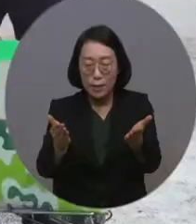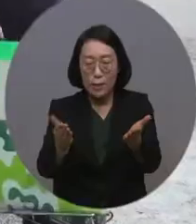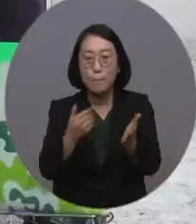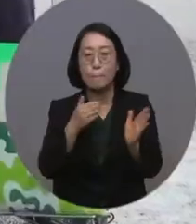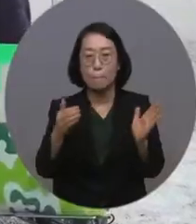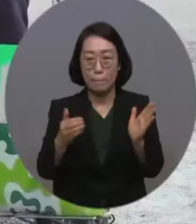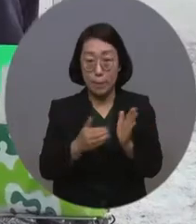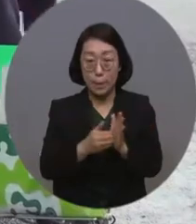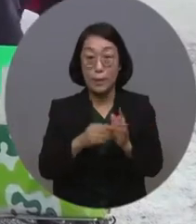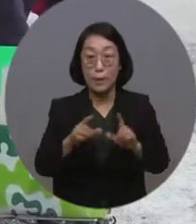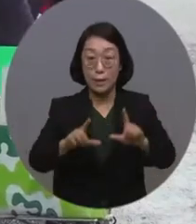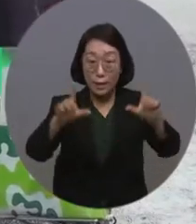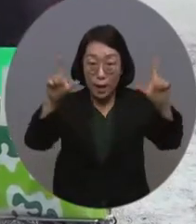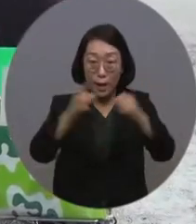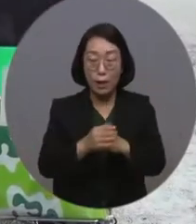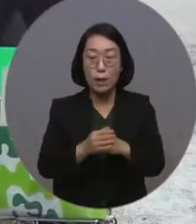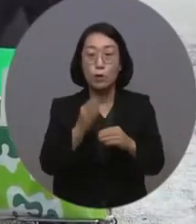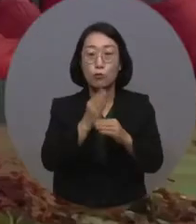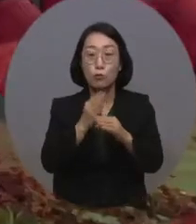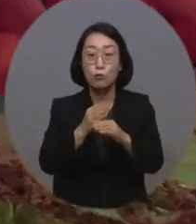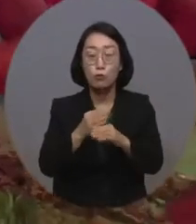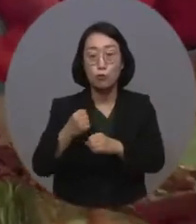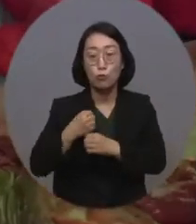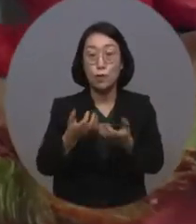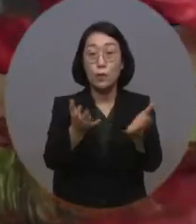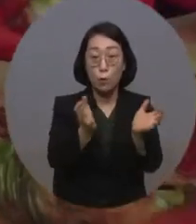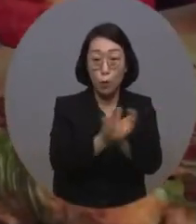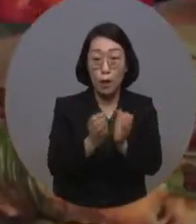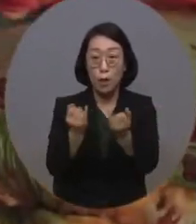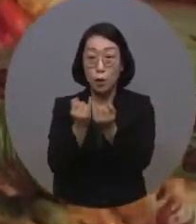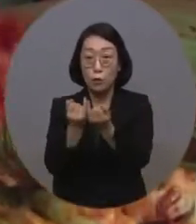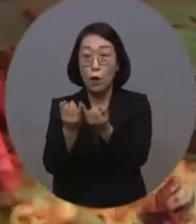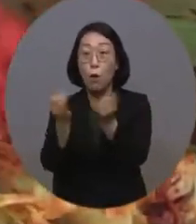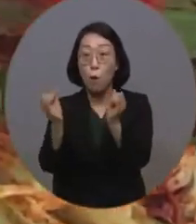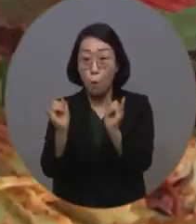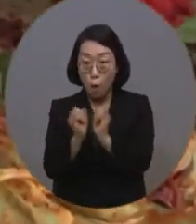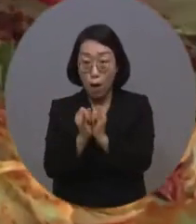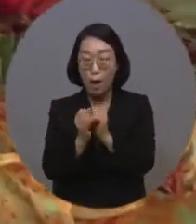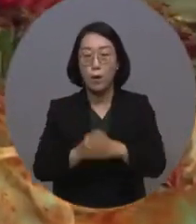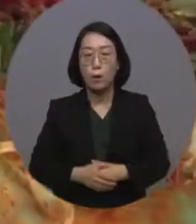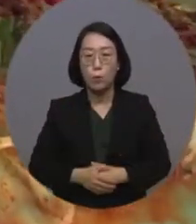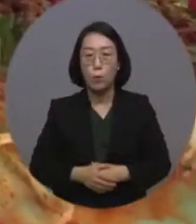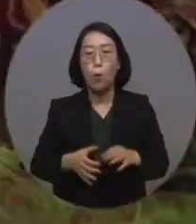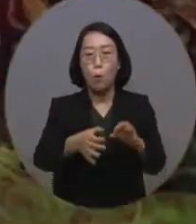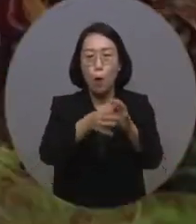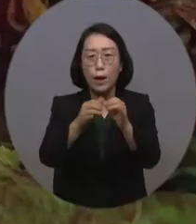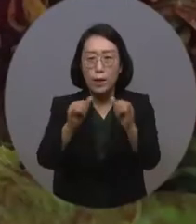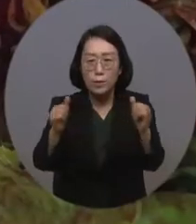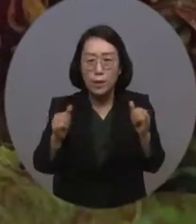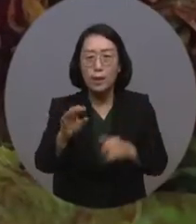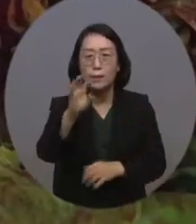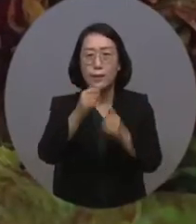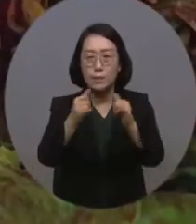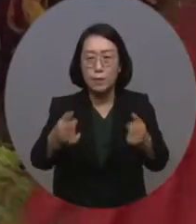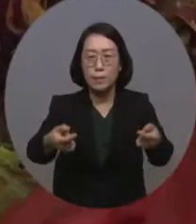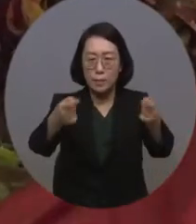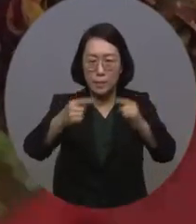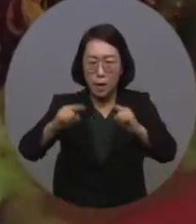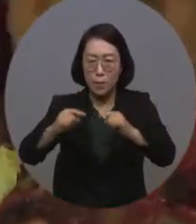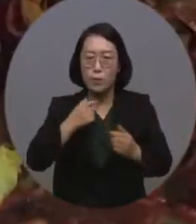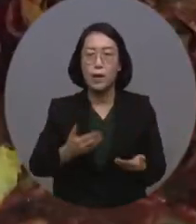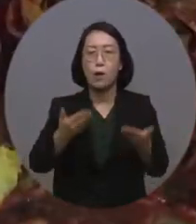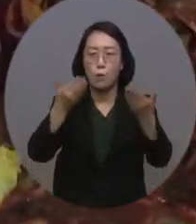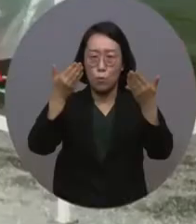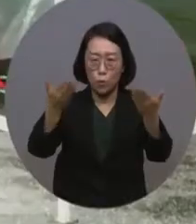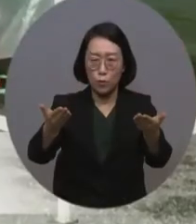김장 나눔 행사에는 중구재향군인회와 재향군인여성회, 대전중구 관계자 등 약 40여 명이 봉사활동에